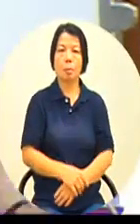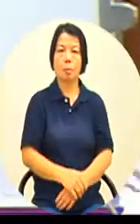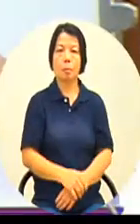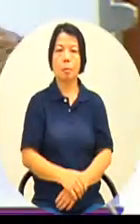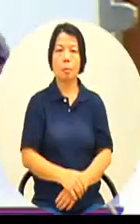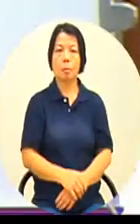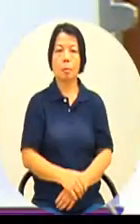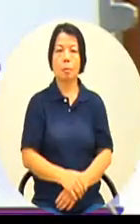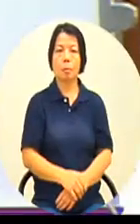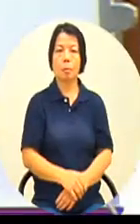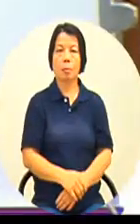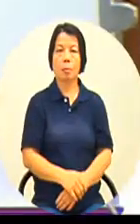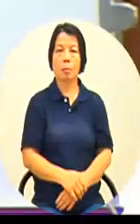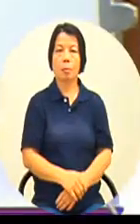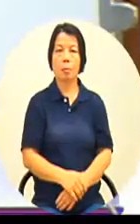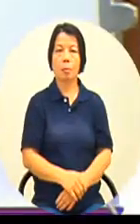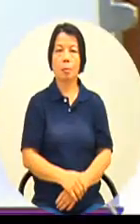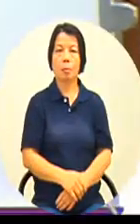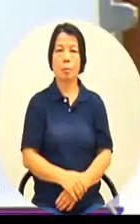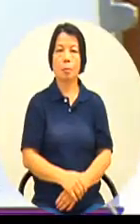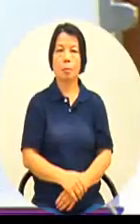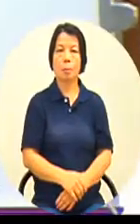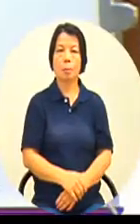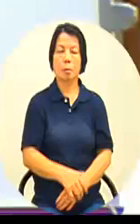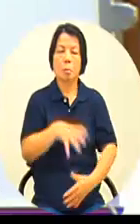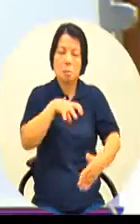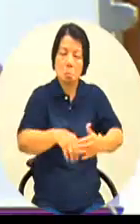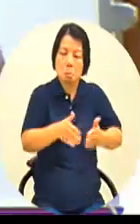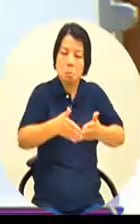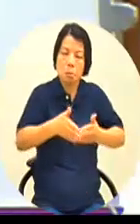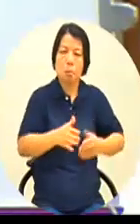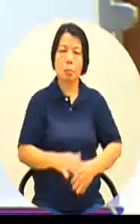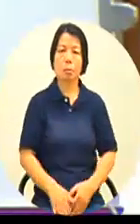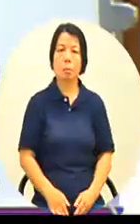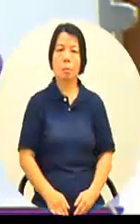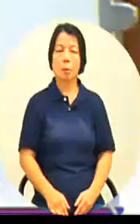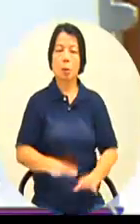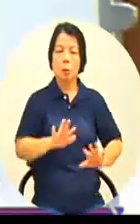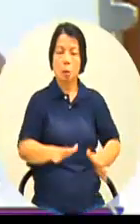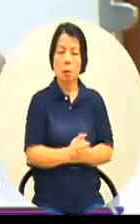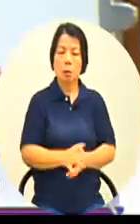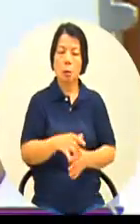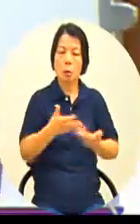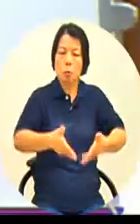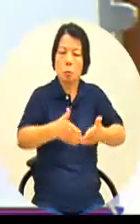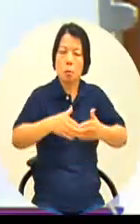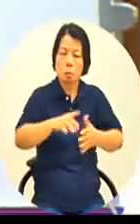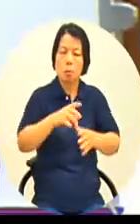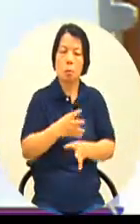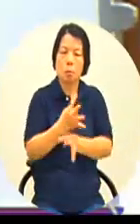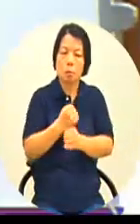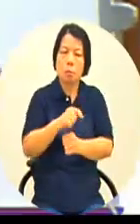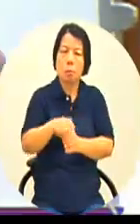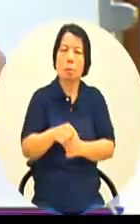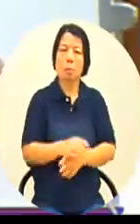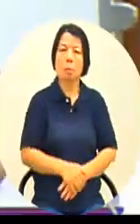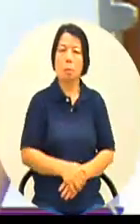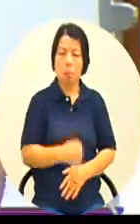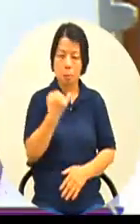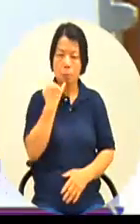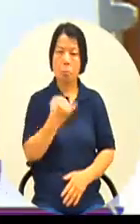怎么不要做？这个也是可以啊，内需嘛。啊，即卖非常时期的非常做法，可以吗？可以